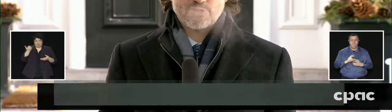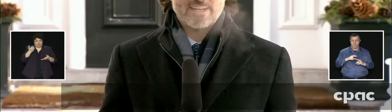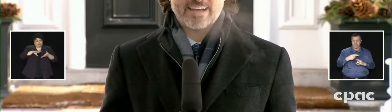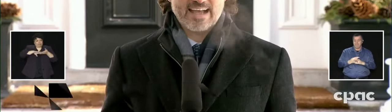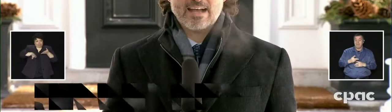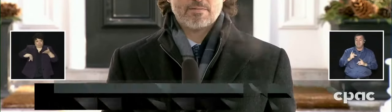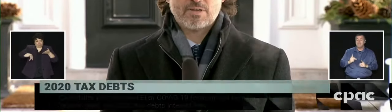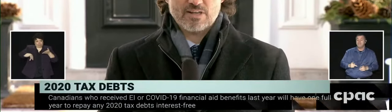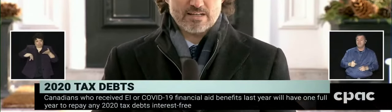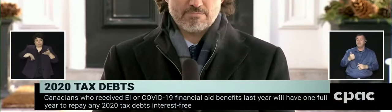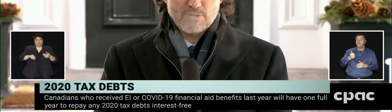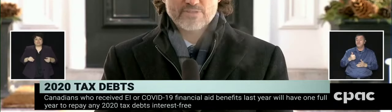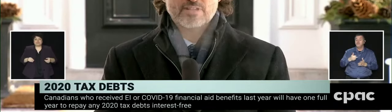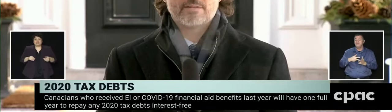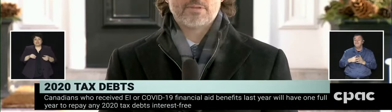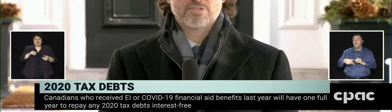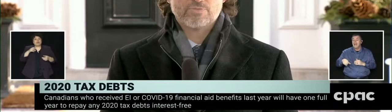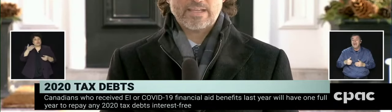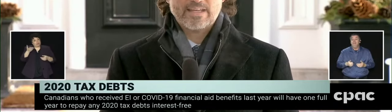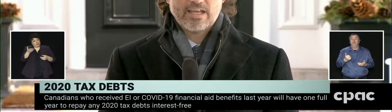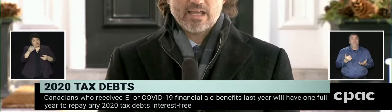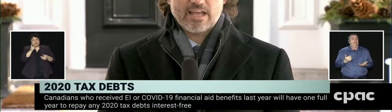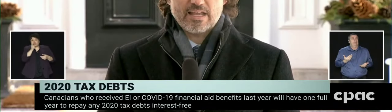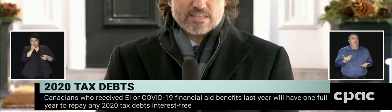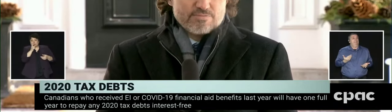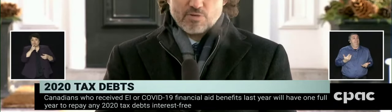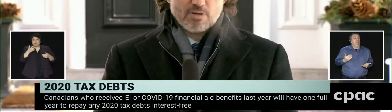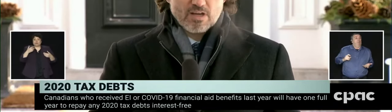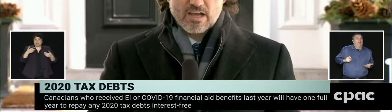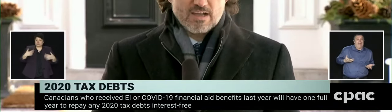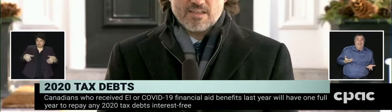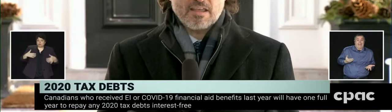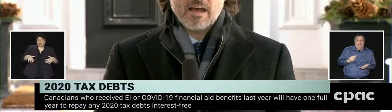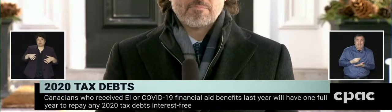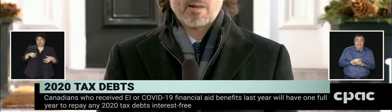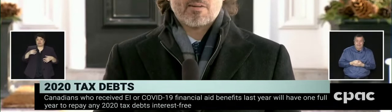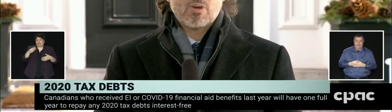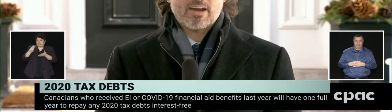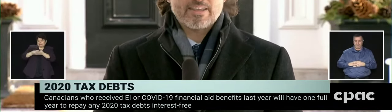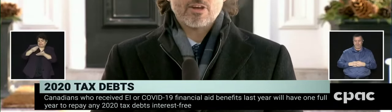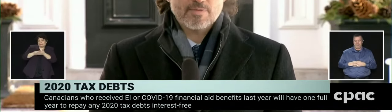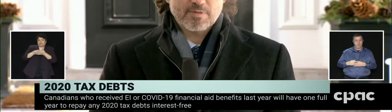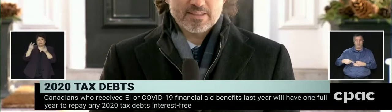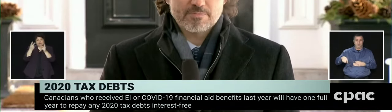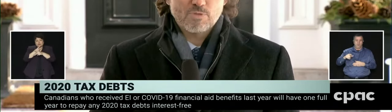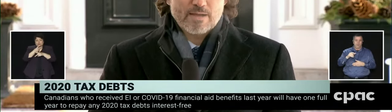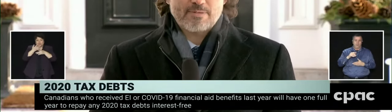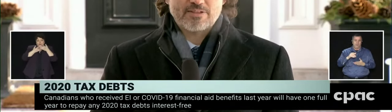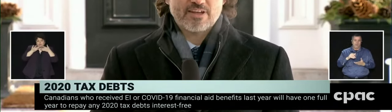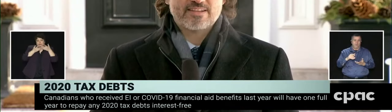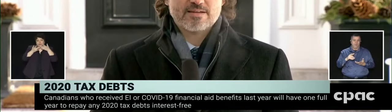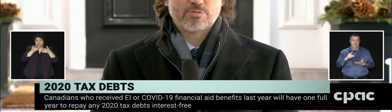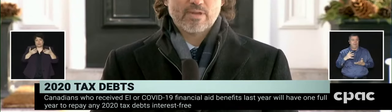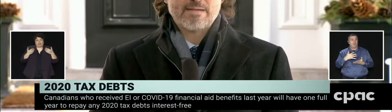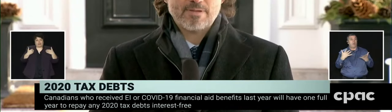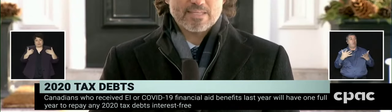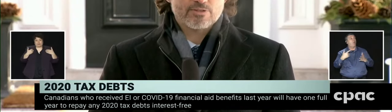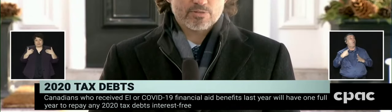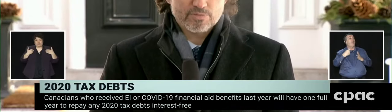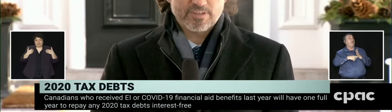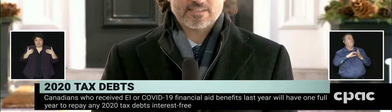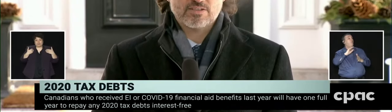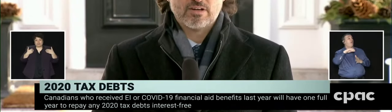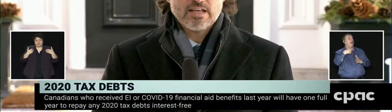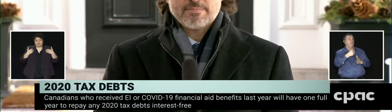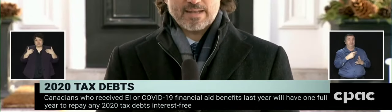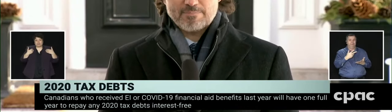plus vulnérables, les plus dans le besoin, ils vont pas avoir énormément d'impôts à payer de